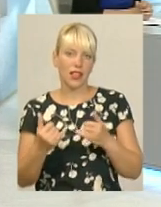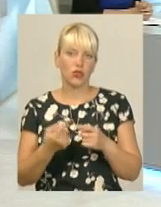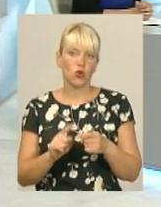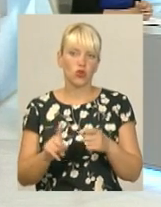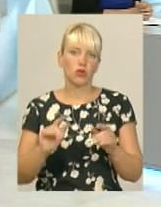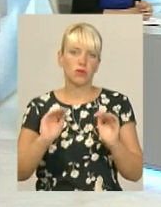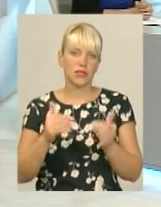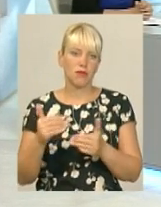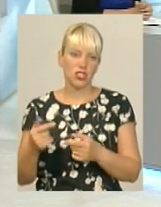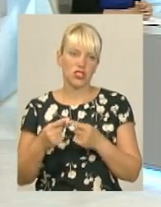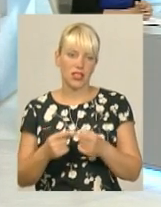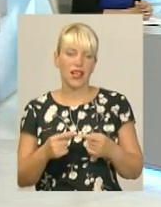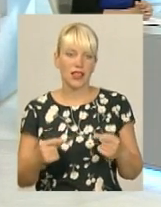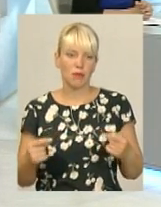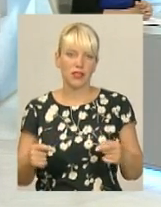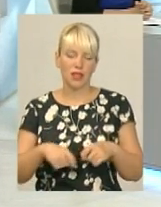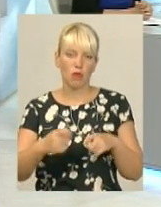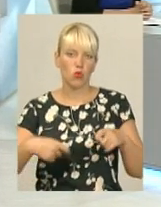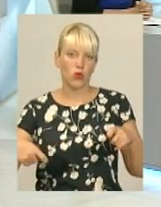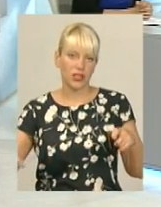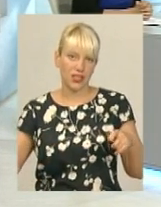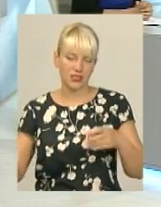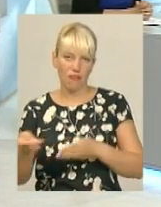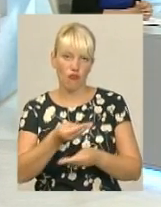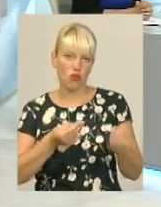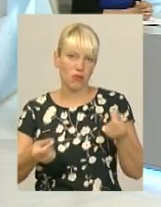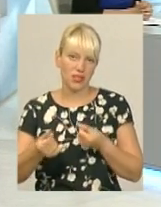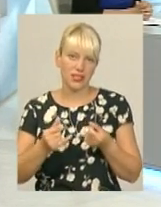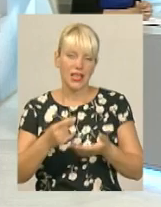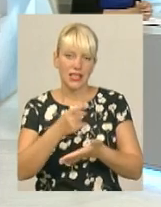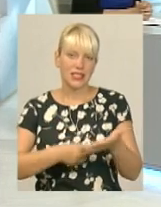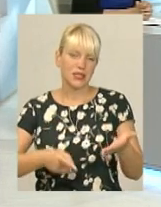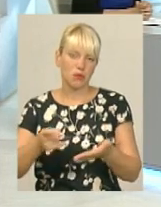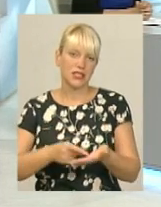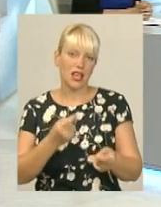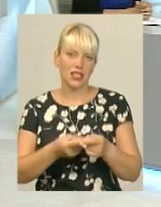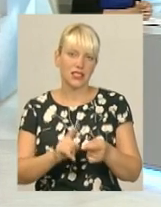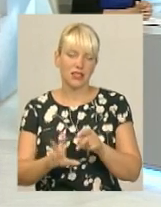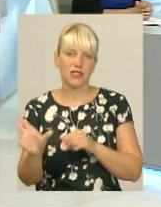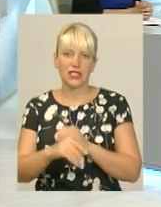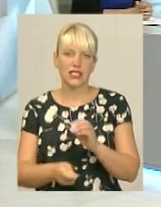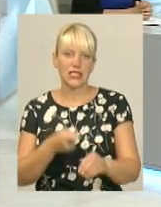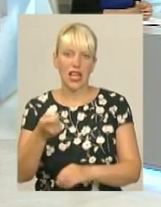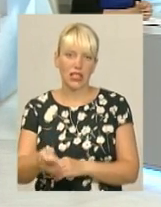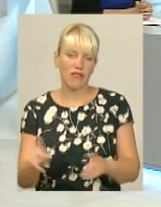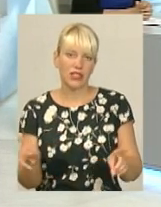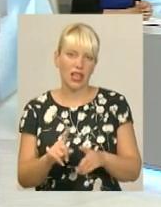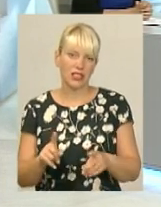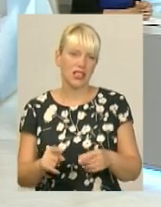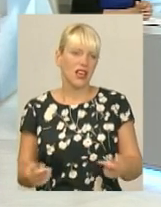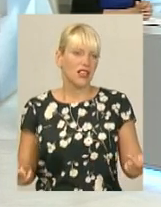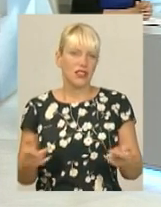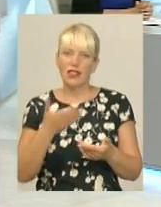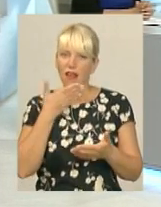зменшити елемент бюрократії і формалізму, і списання цих заяв, які абсолютно ні на